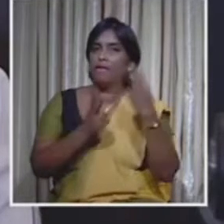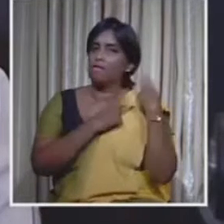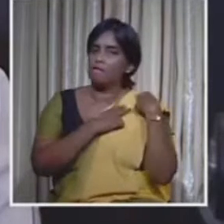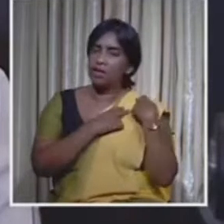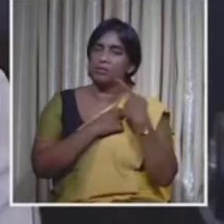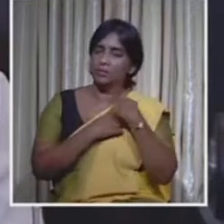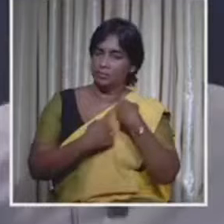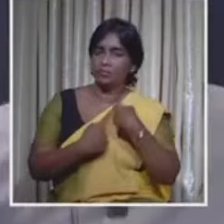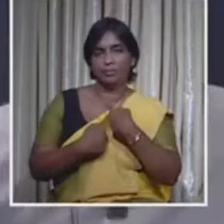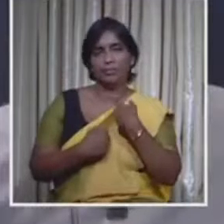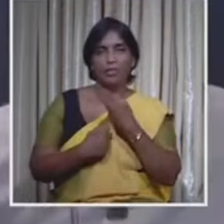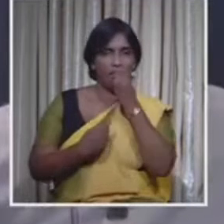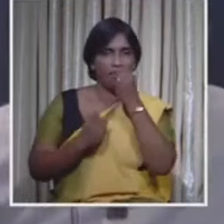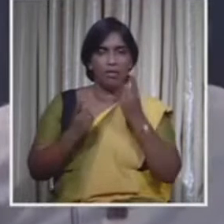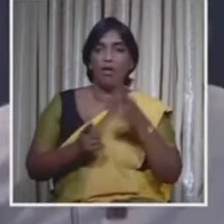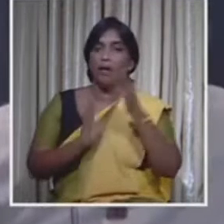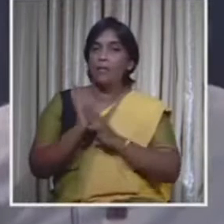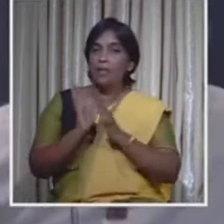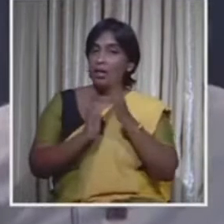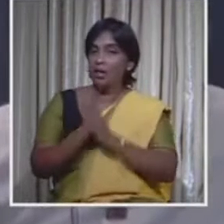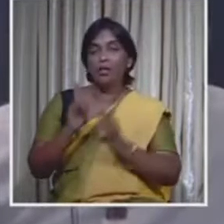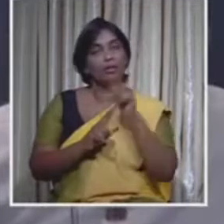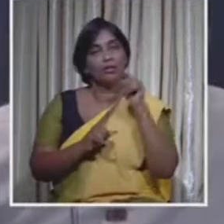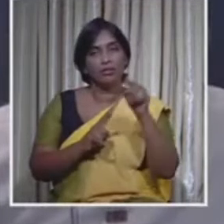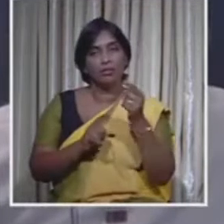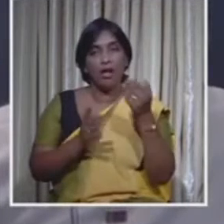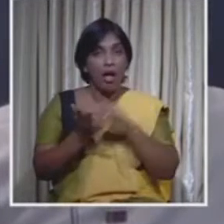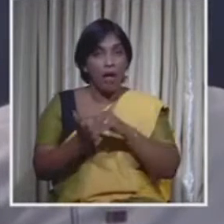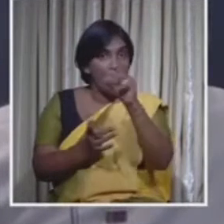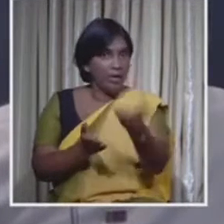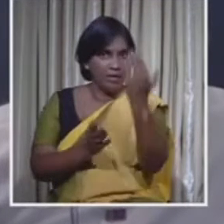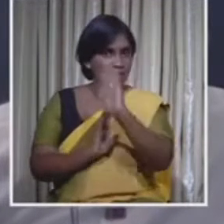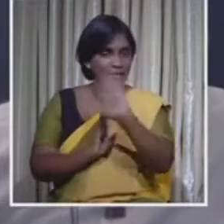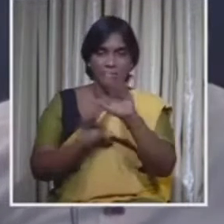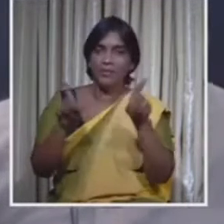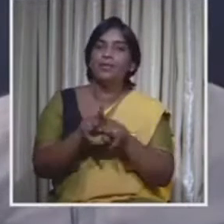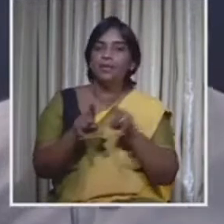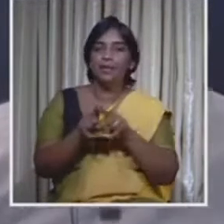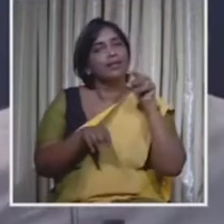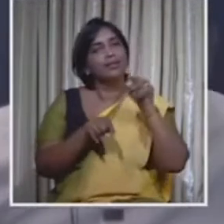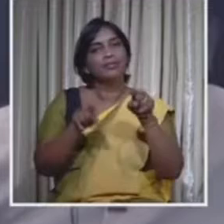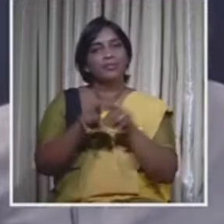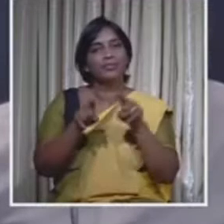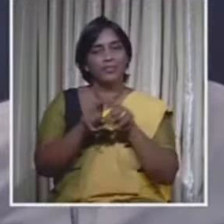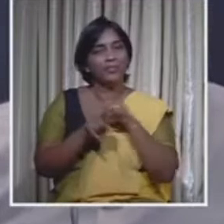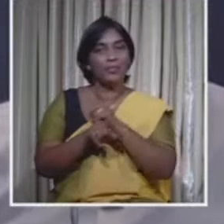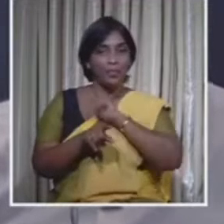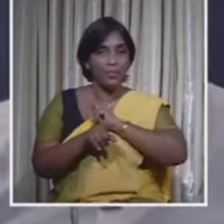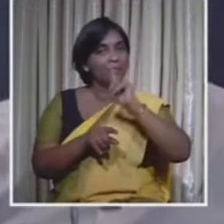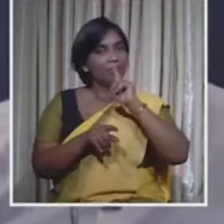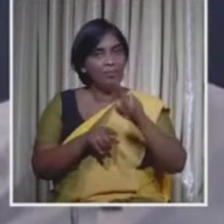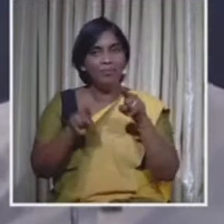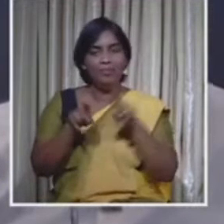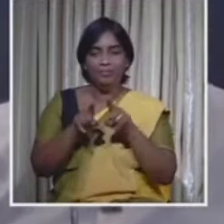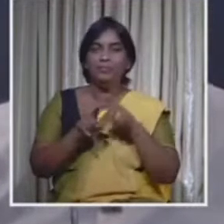ගන්නවා මහින්දානන්ද අලුත්ගමගේ ඇමතිතුමා ආයිත් නම කිව්වා කියලා නෙගටින් එපා මෙතුමා ආ කිව්වා